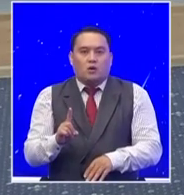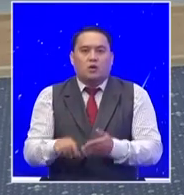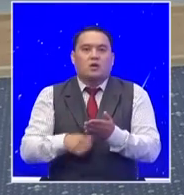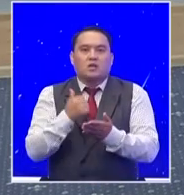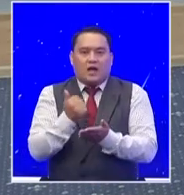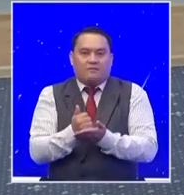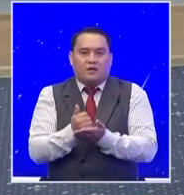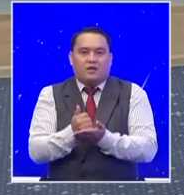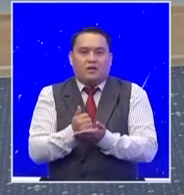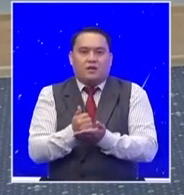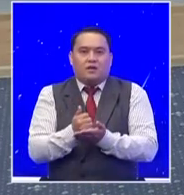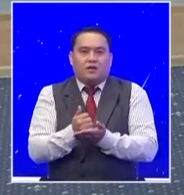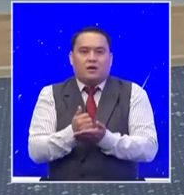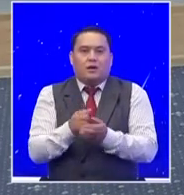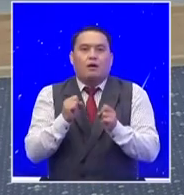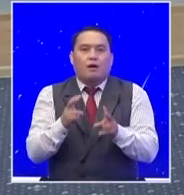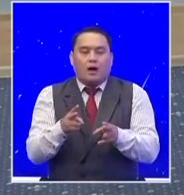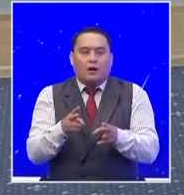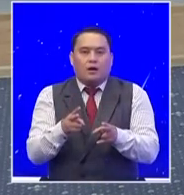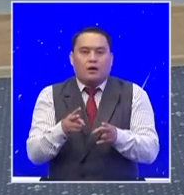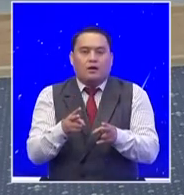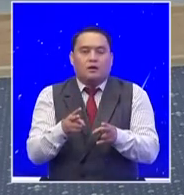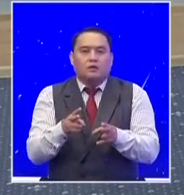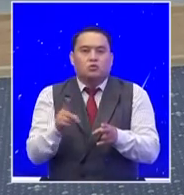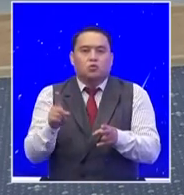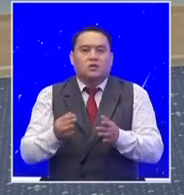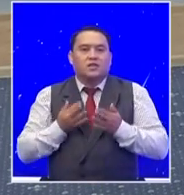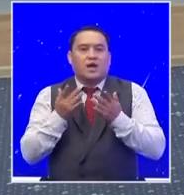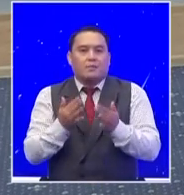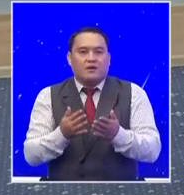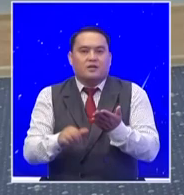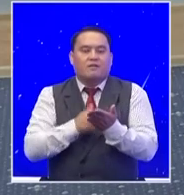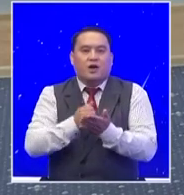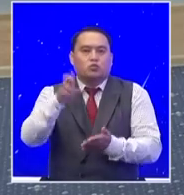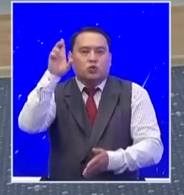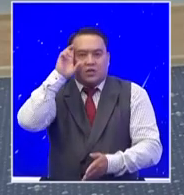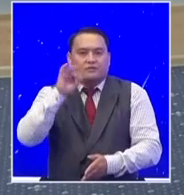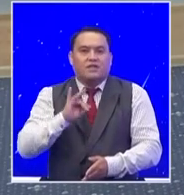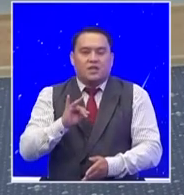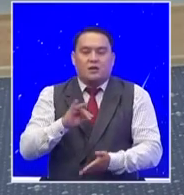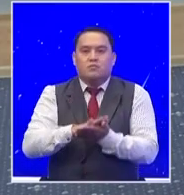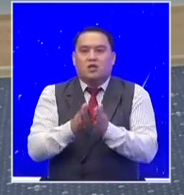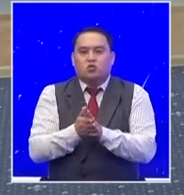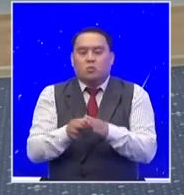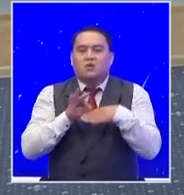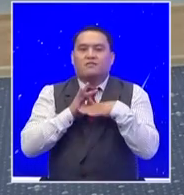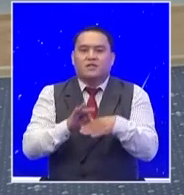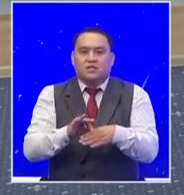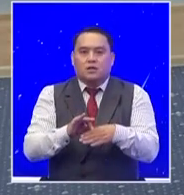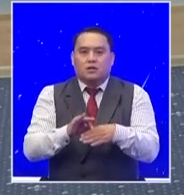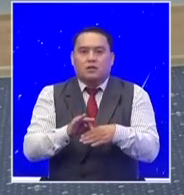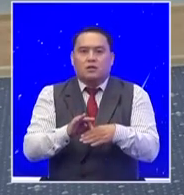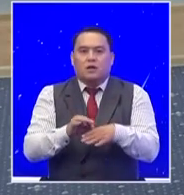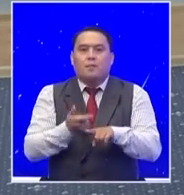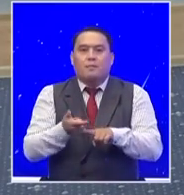основной упор, как того требовал Ельбасы, и положение праймериз, и об этом